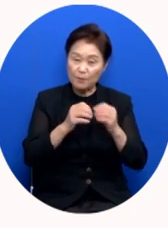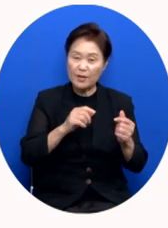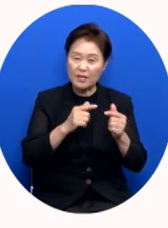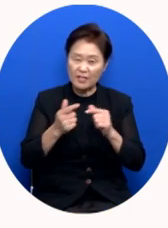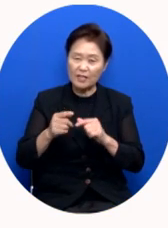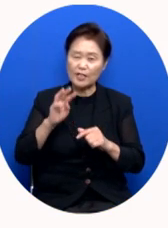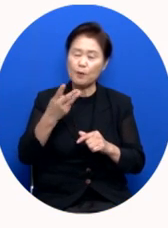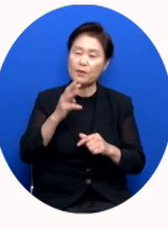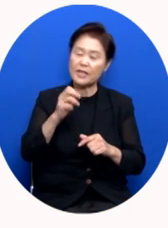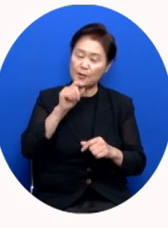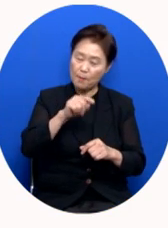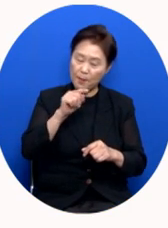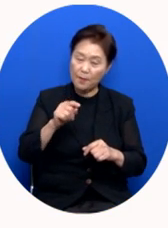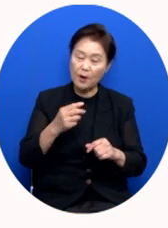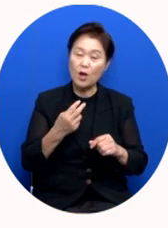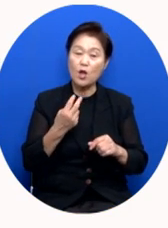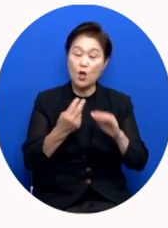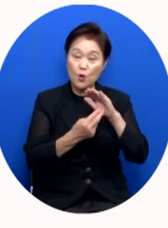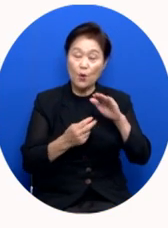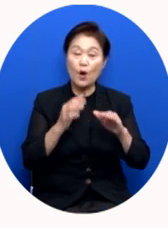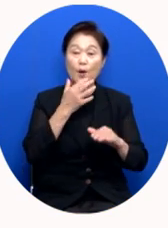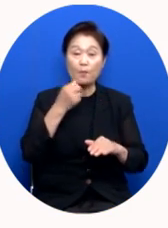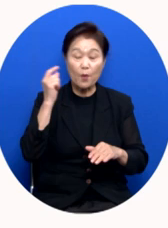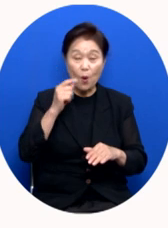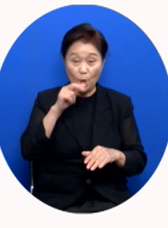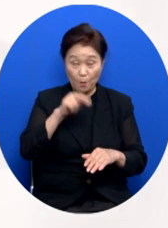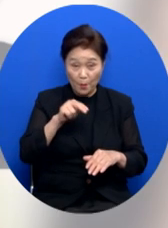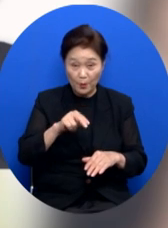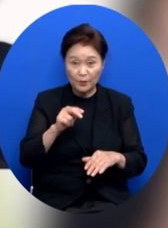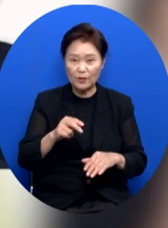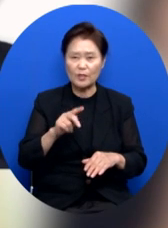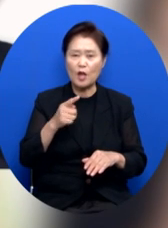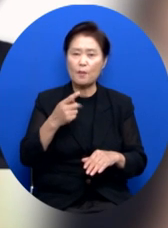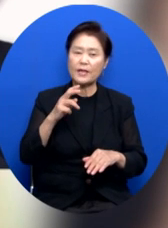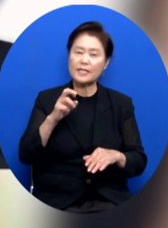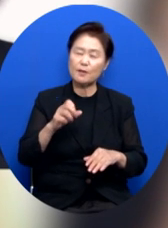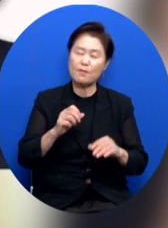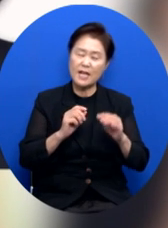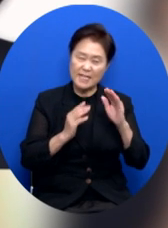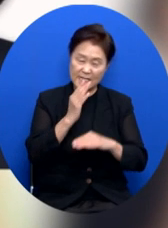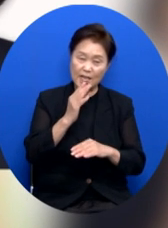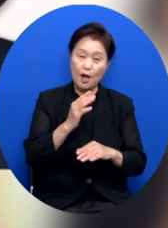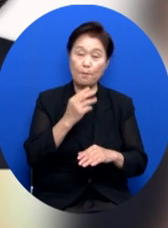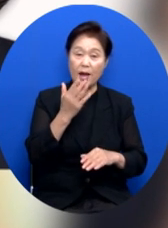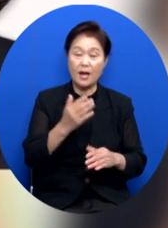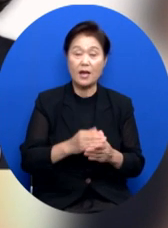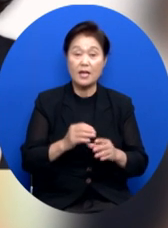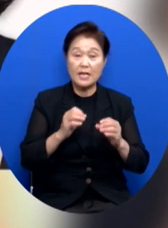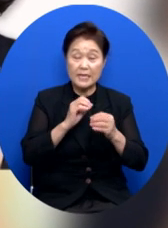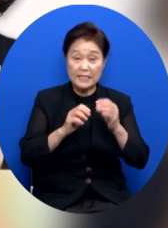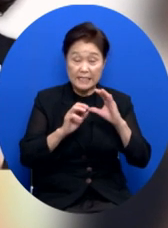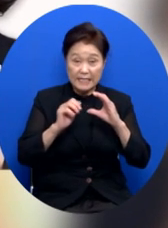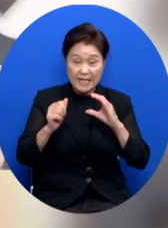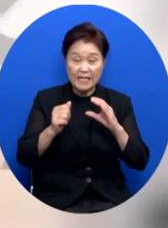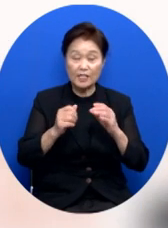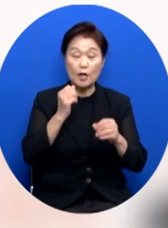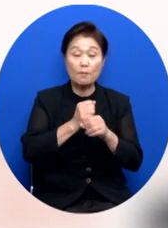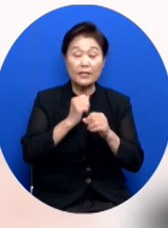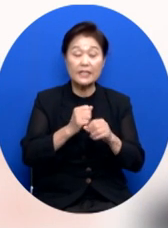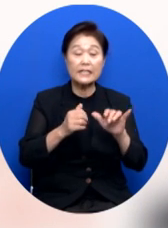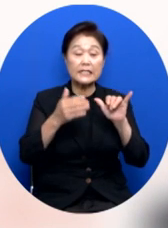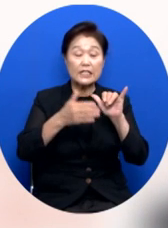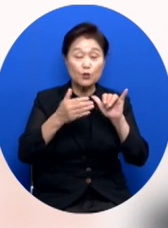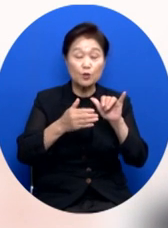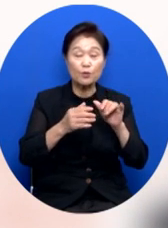조회수를, 요한복음 낭독 영상은 160만 조회수를 넘어선 상태입니다. 한편 CTS는 제작된 콘텐츠를